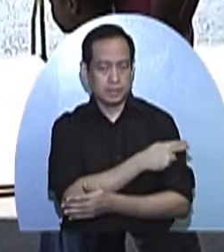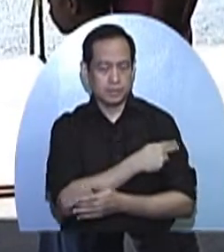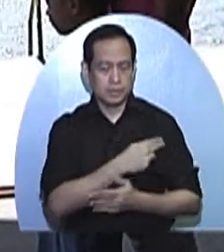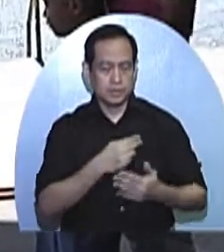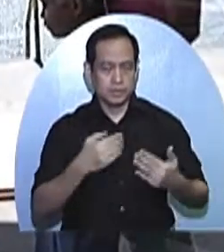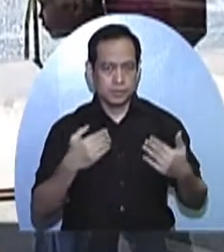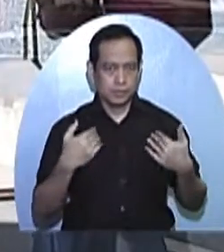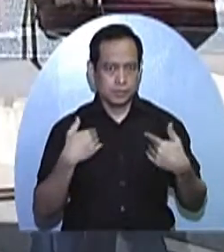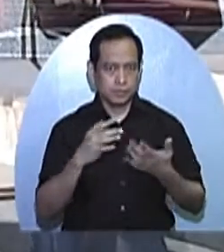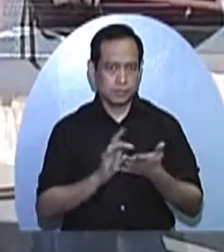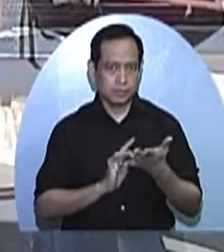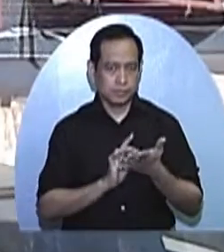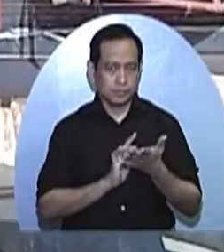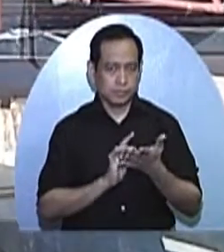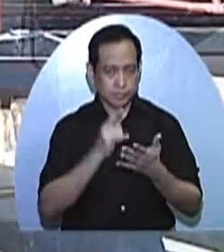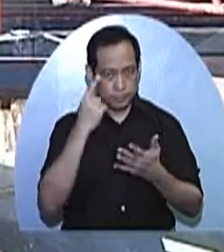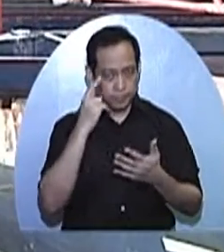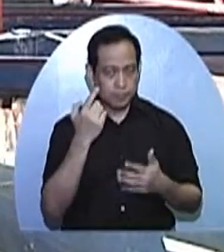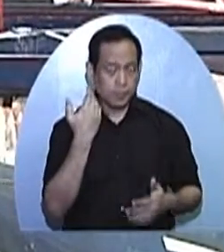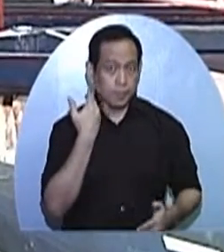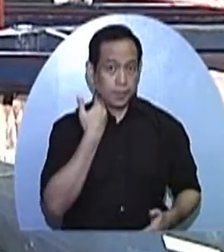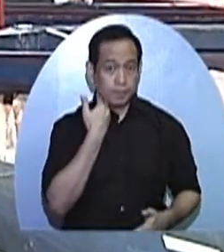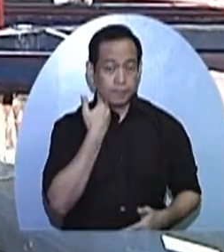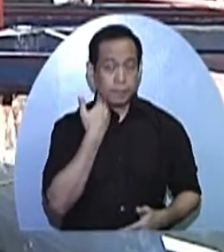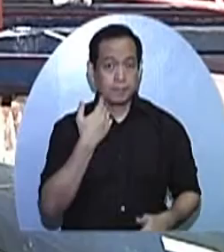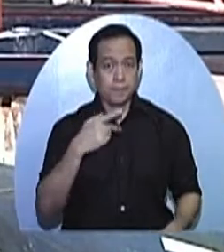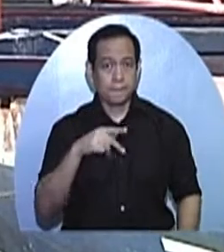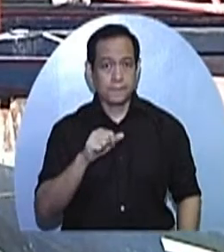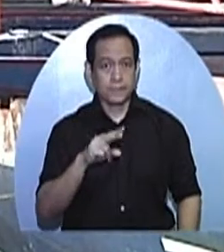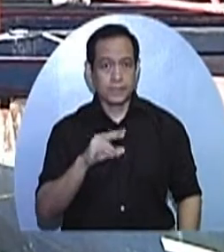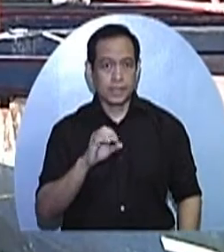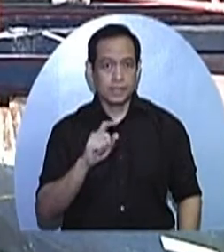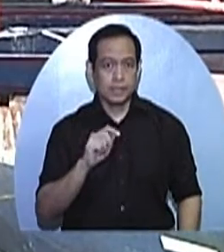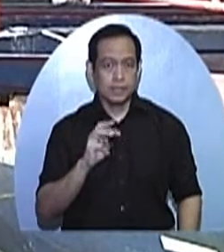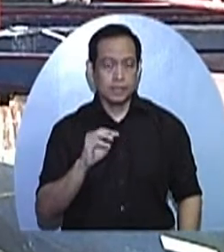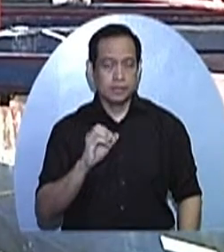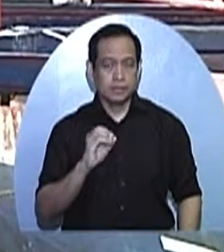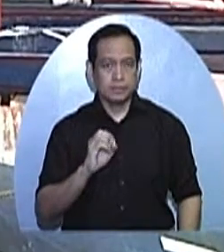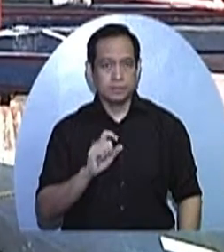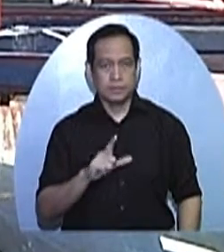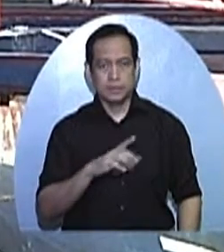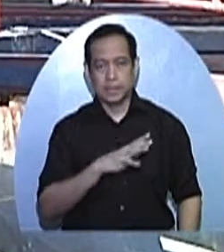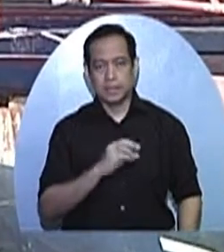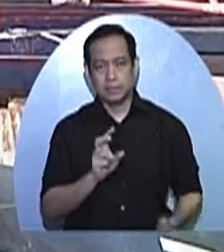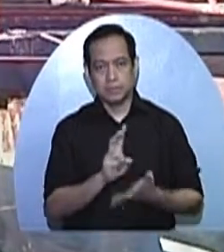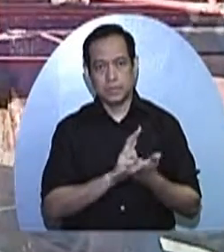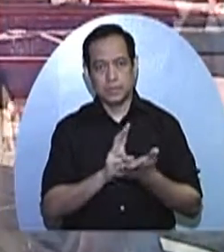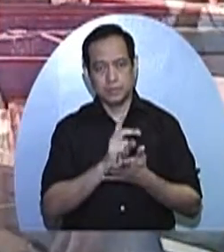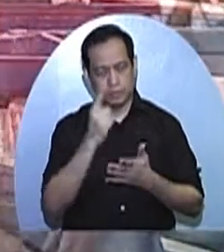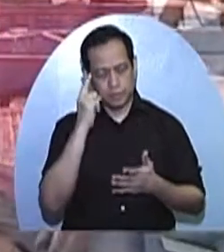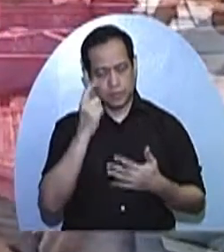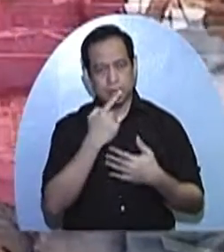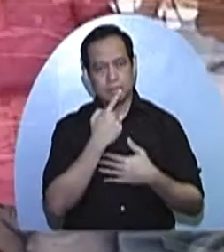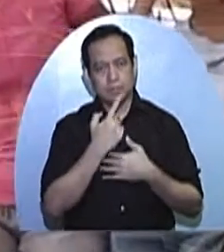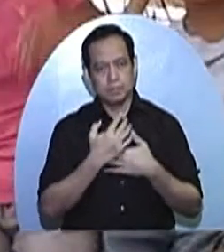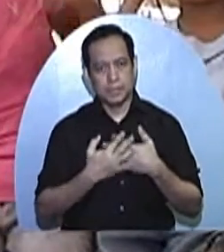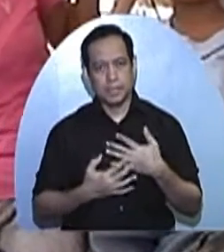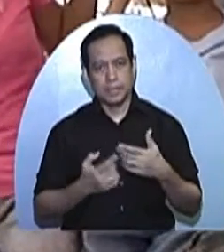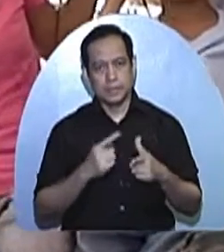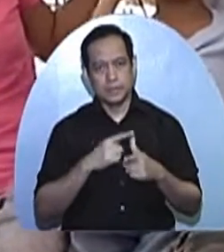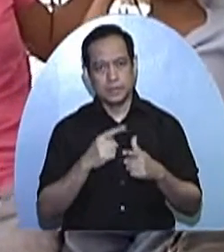may inunong po siya na gamot po, yung para po sa lagnat, paracetamol, at saka po yung vitamins po sa dugo po. Ngayon,